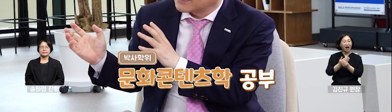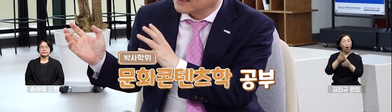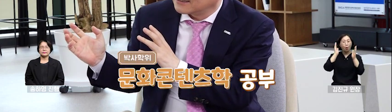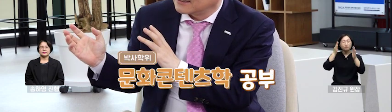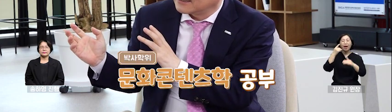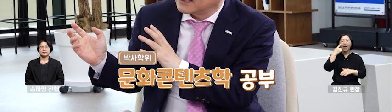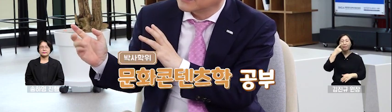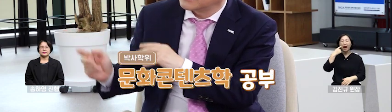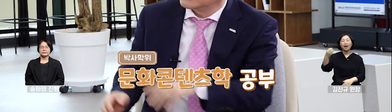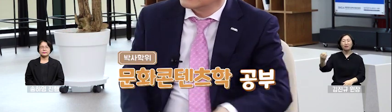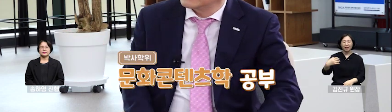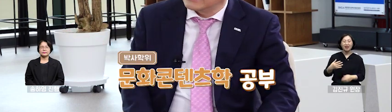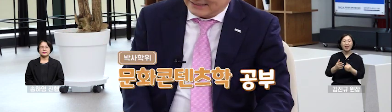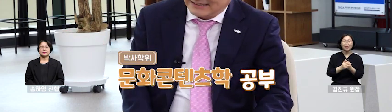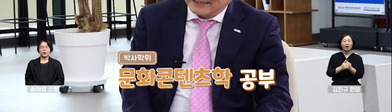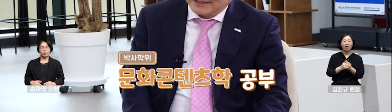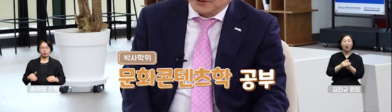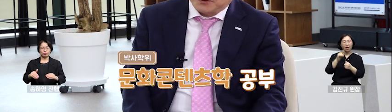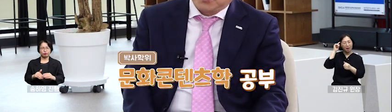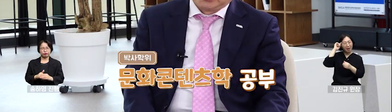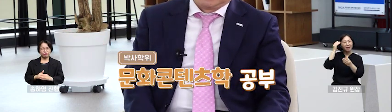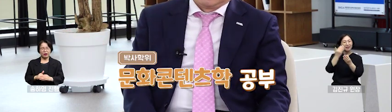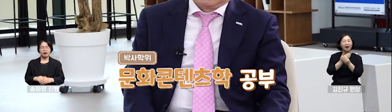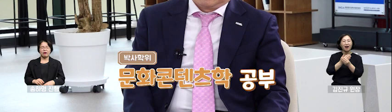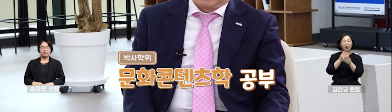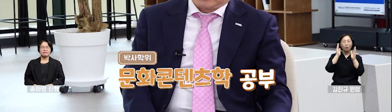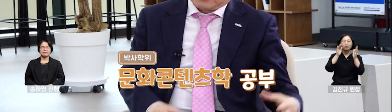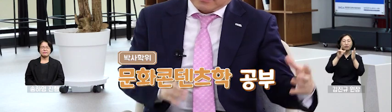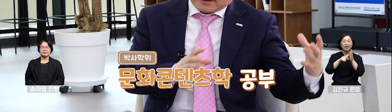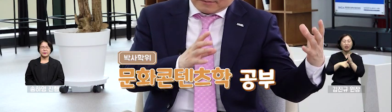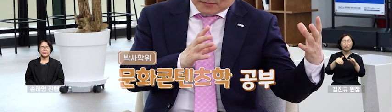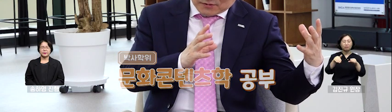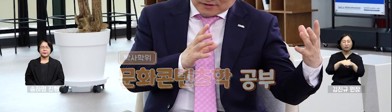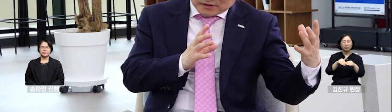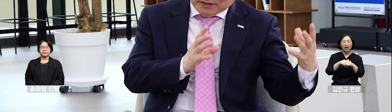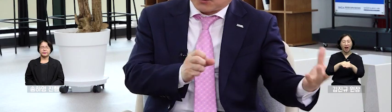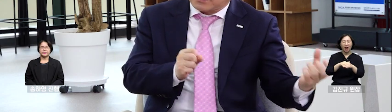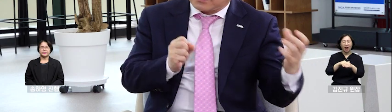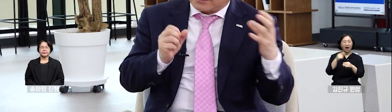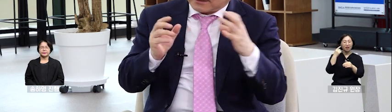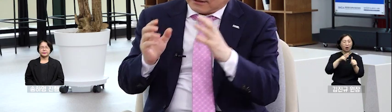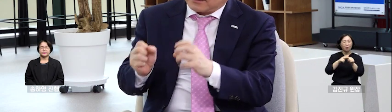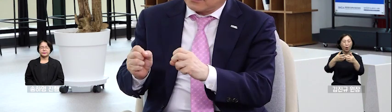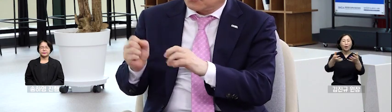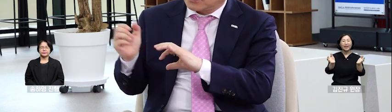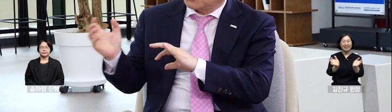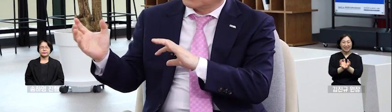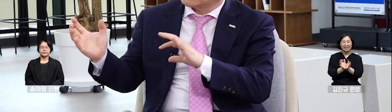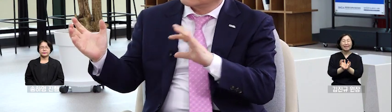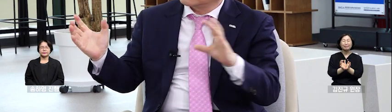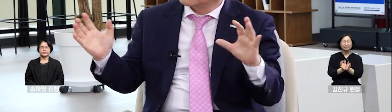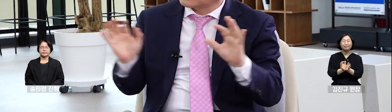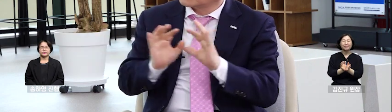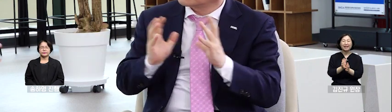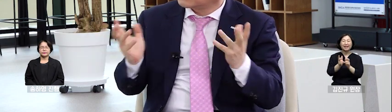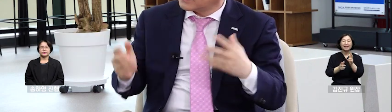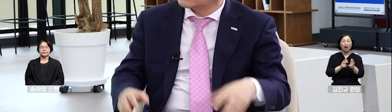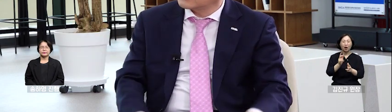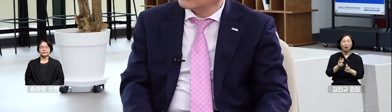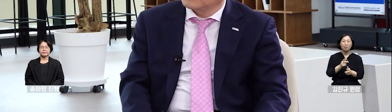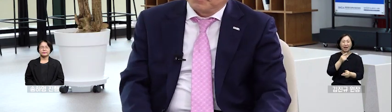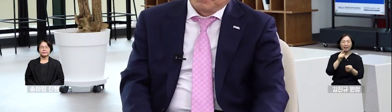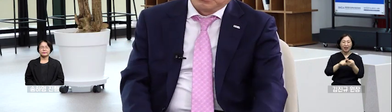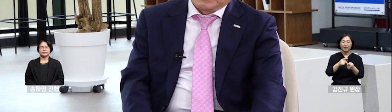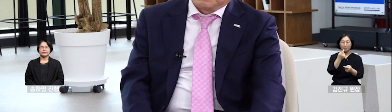보다 콘텐츠 합을 하게 되었는데 제 어서 5 전장 학과 경영학과 모자 털 대체를 답안에